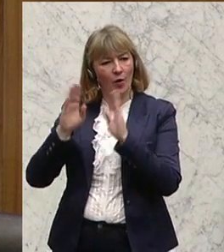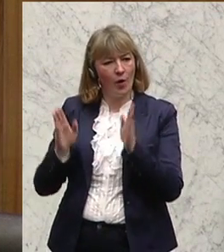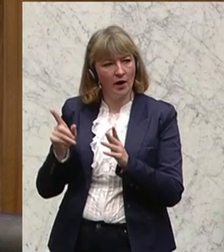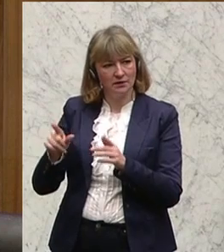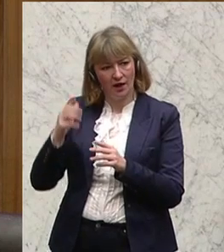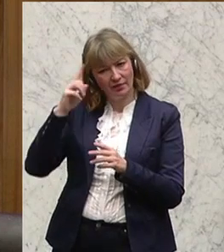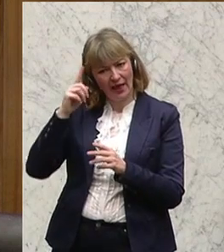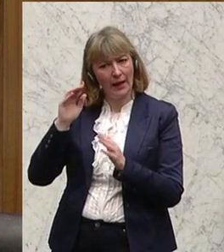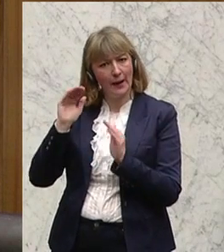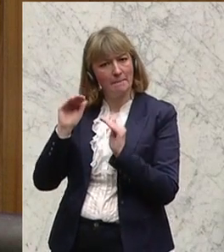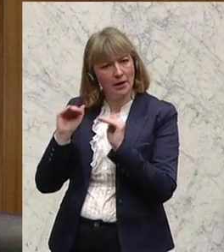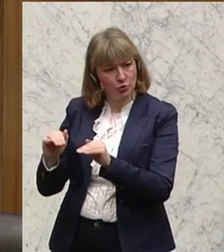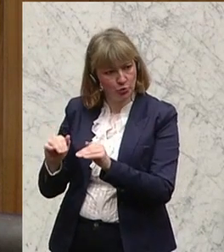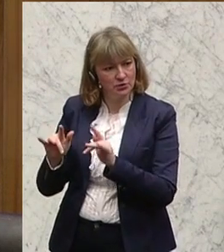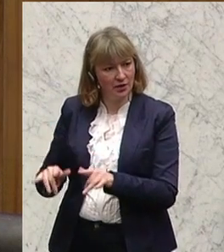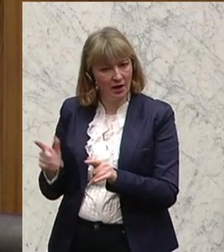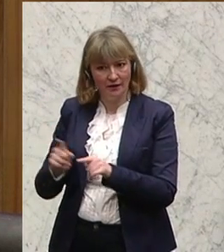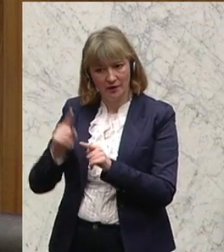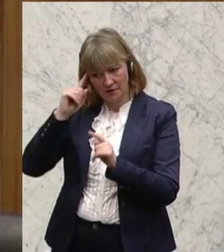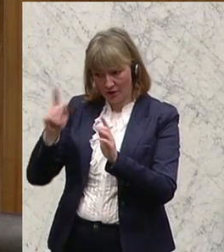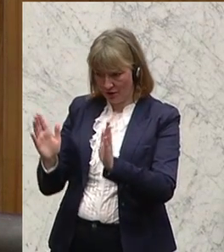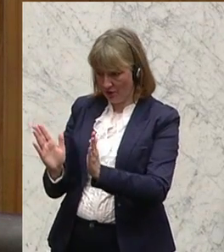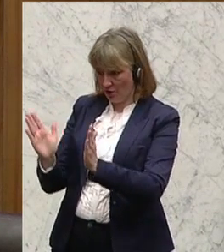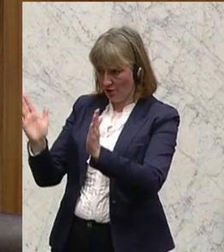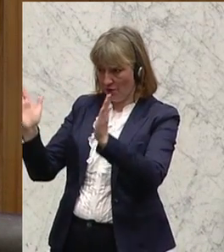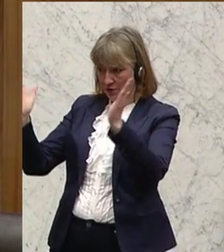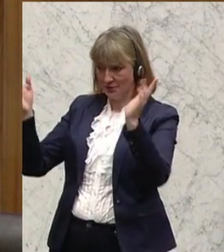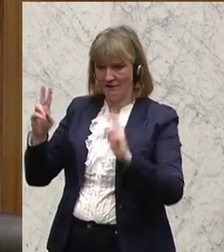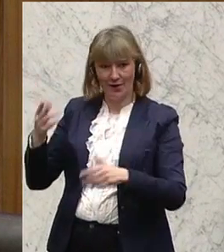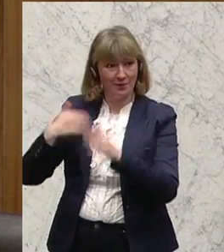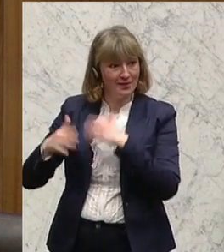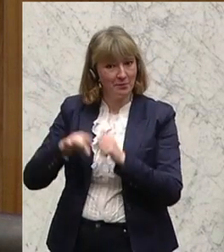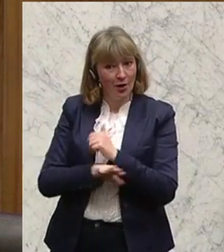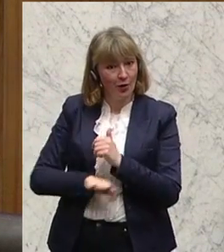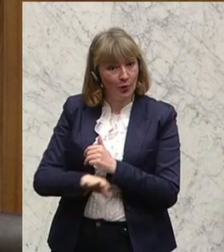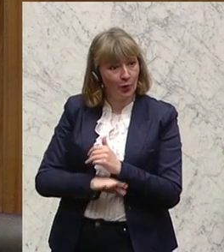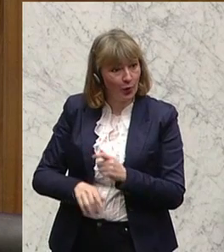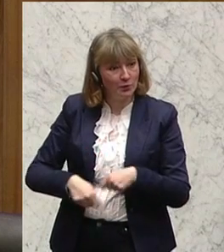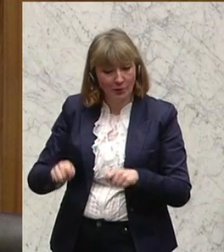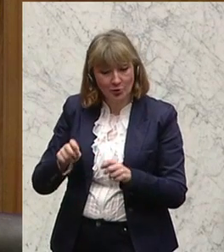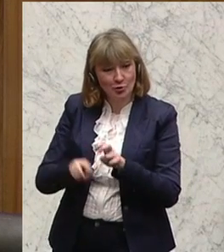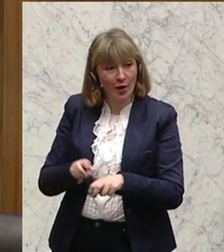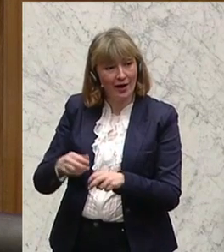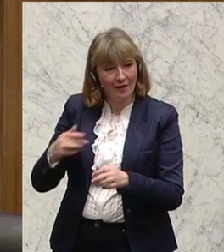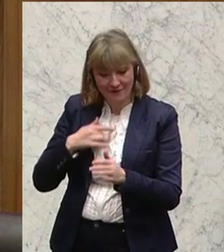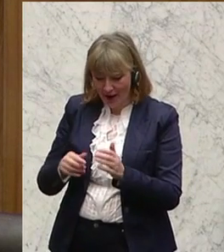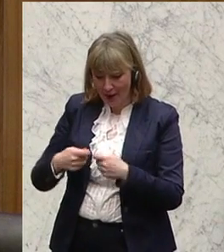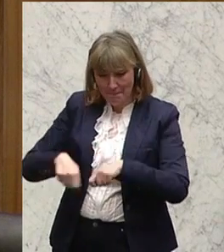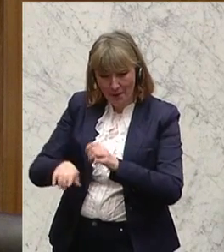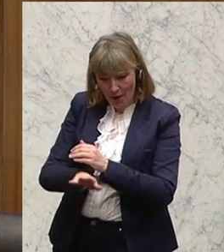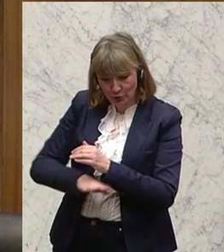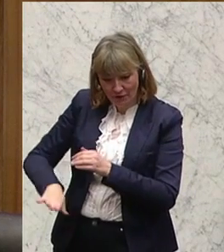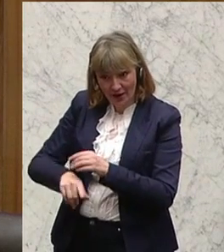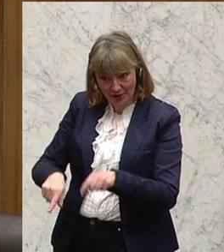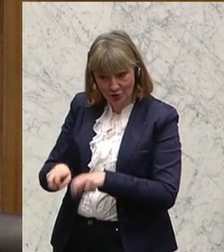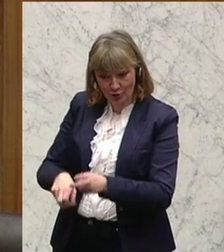besichtigen, dann werden Sie feststellen, dass die nach oben immer breiter werden. Warum? Weil damals eben die Grundsteuer von der bebauten Grundfläche berechnet wurde. Also man sieht, es gibt